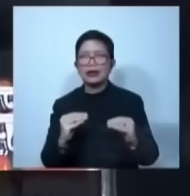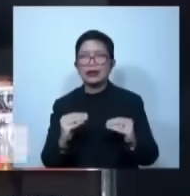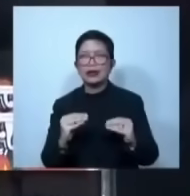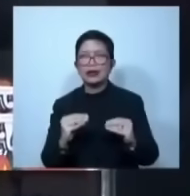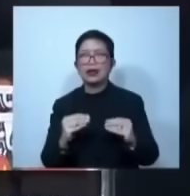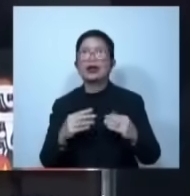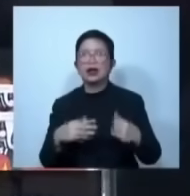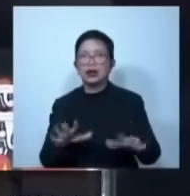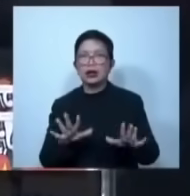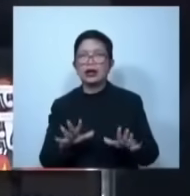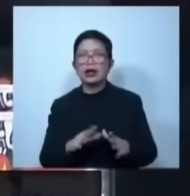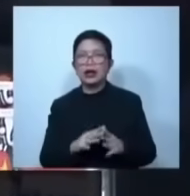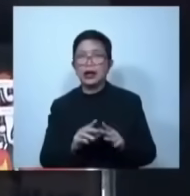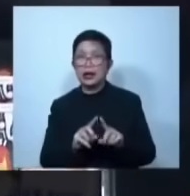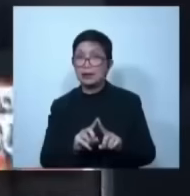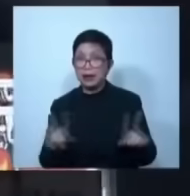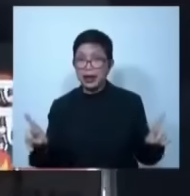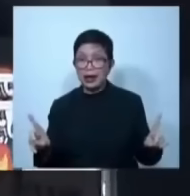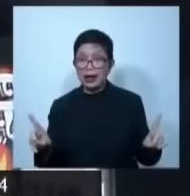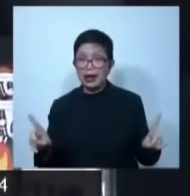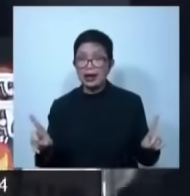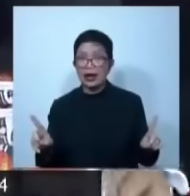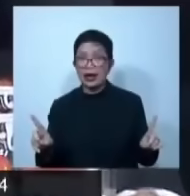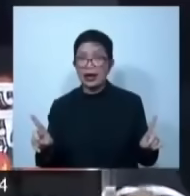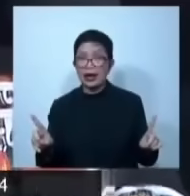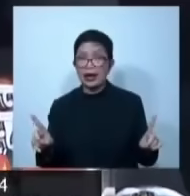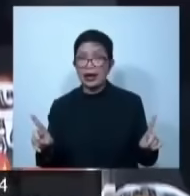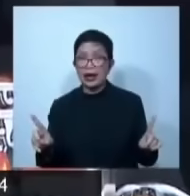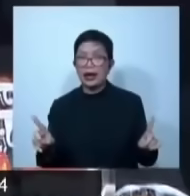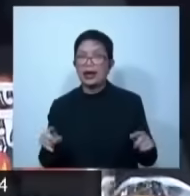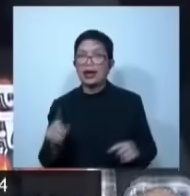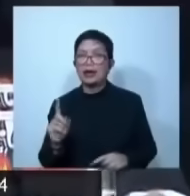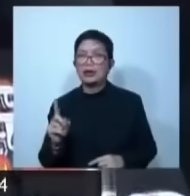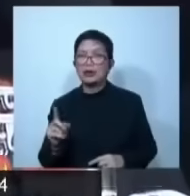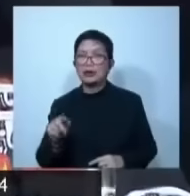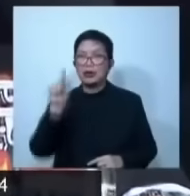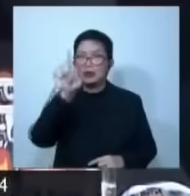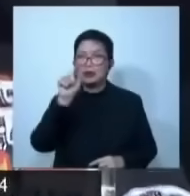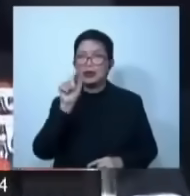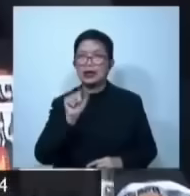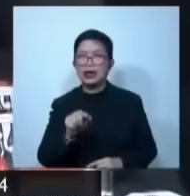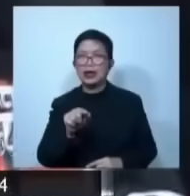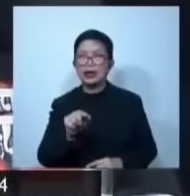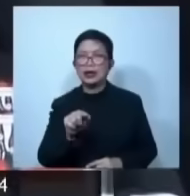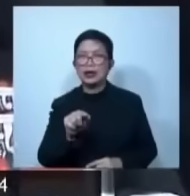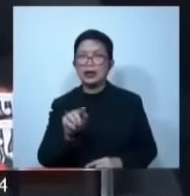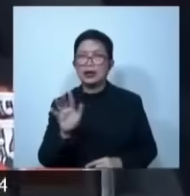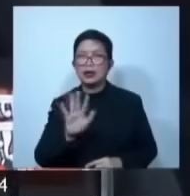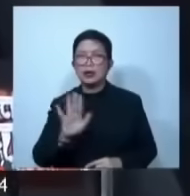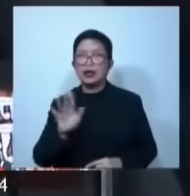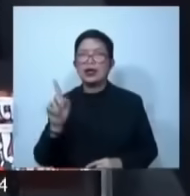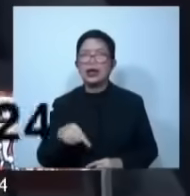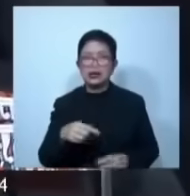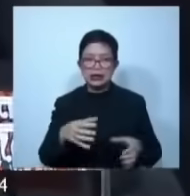tentunya nanti akan ada perbedaan pada segmen berikutnya hadirin sekalian bedanya adalah pertanyaan tidak lagi datang dari tim